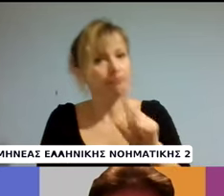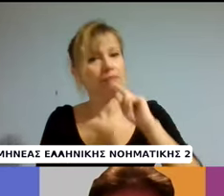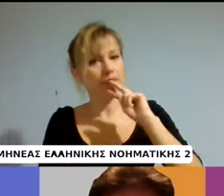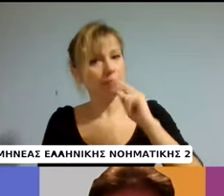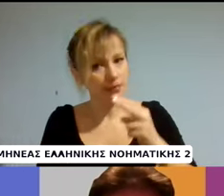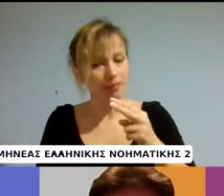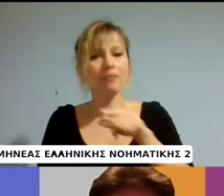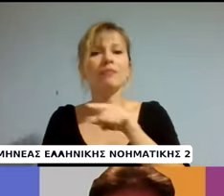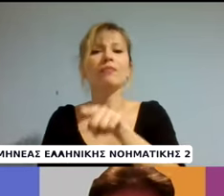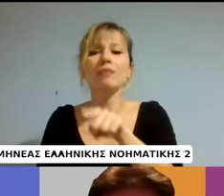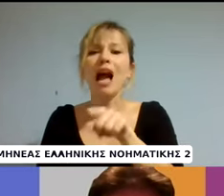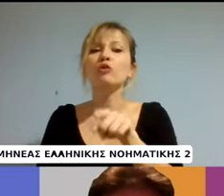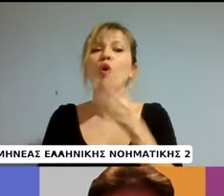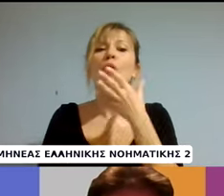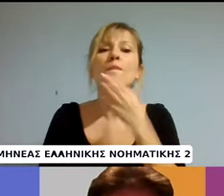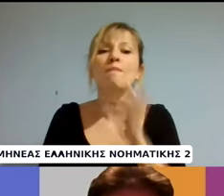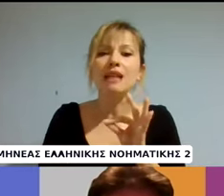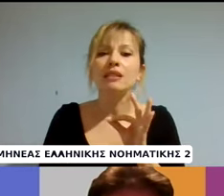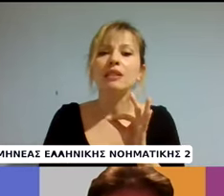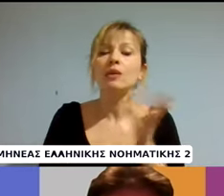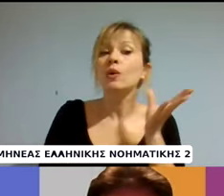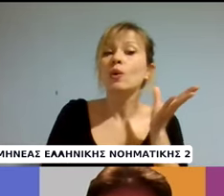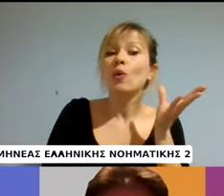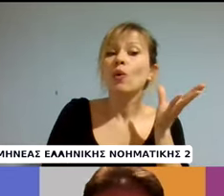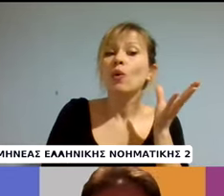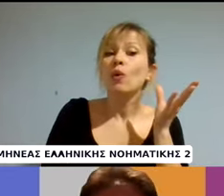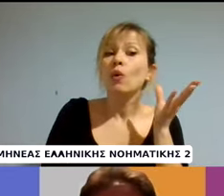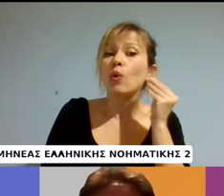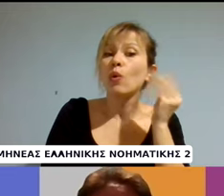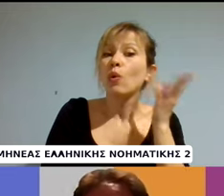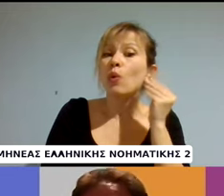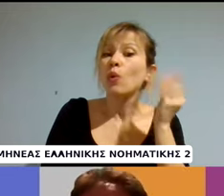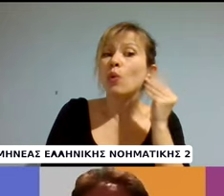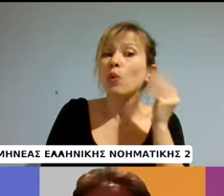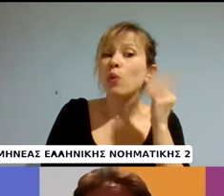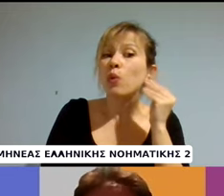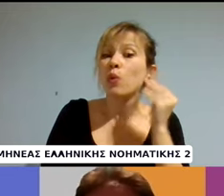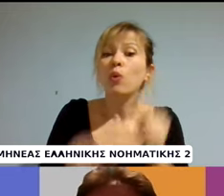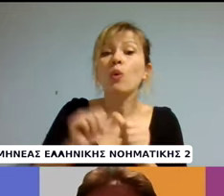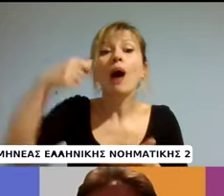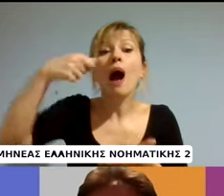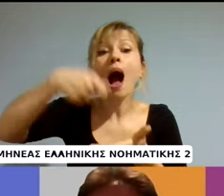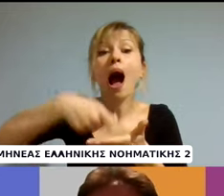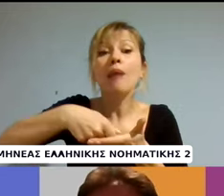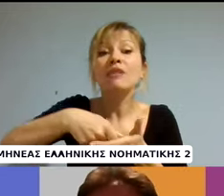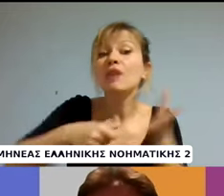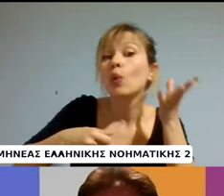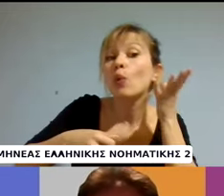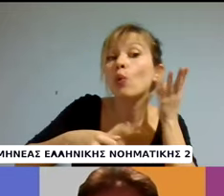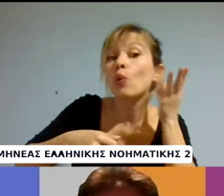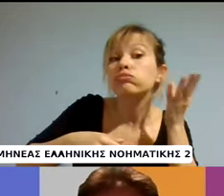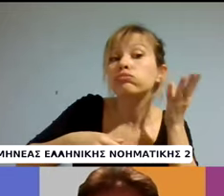για απομαγνητοφώνηση. Αν καταλαβαίνω καλά, η αμοιβή για γραπτή απόδοση ηχητικού